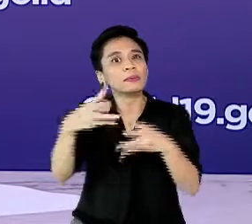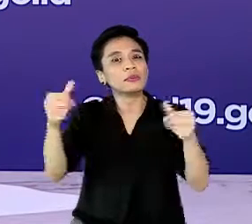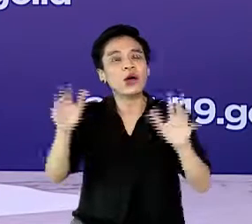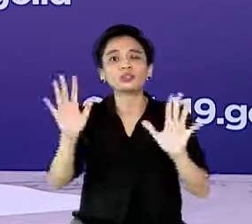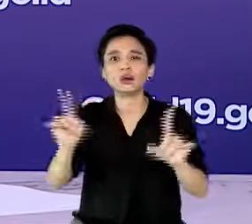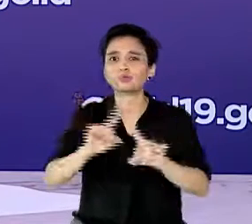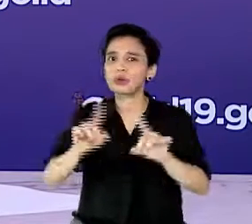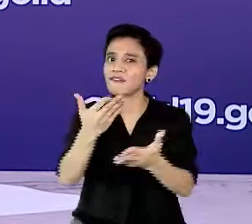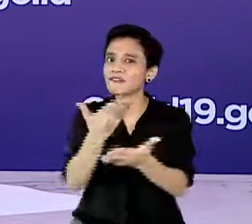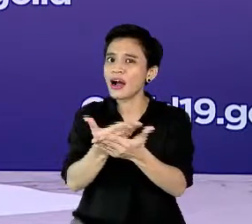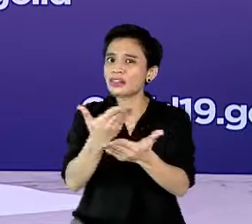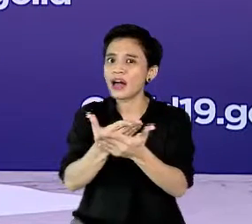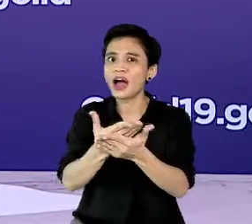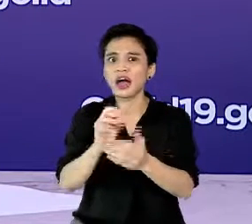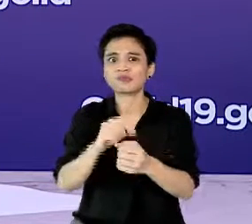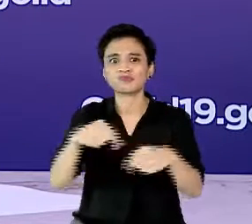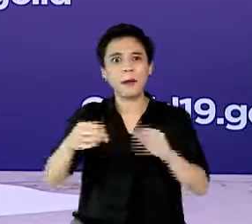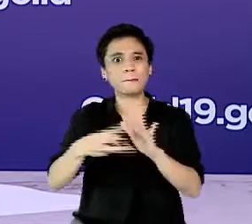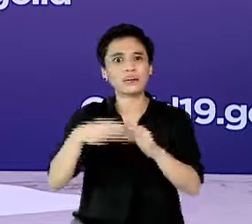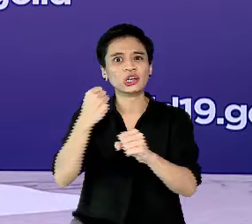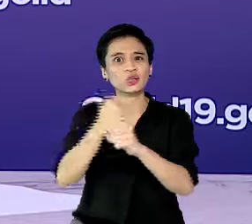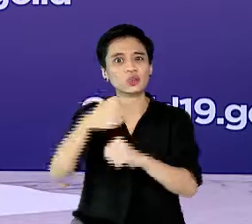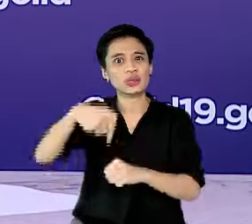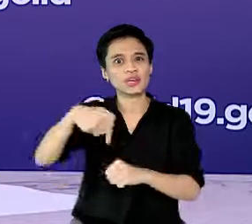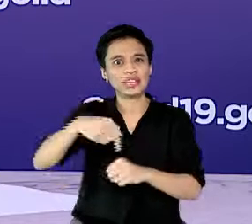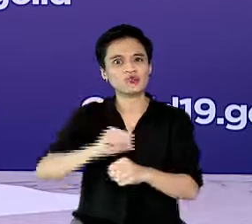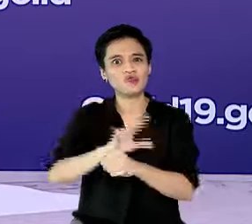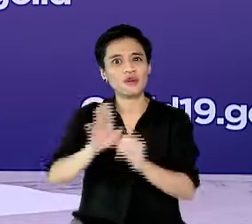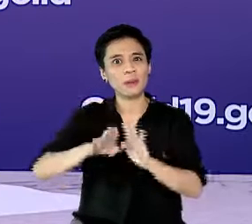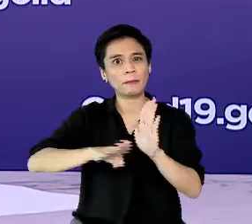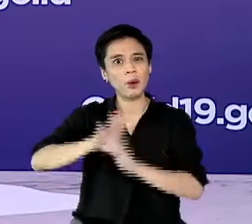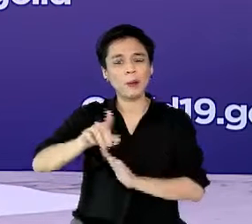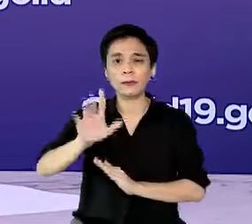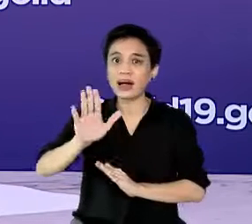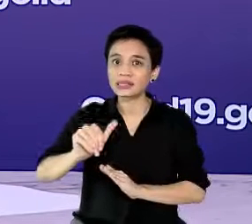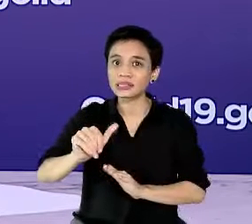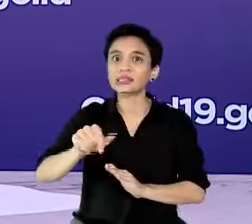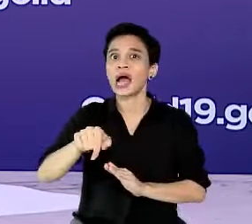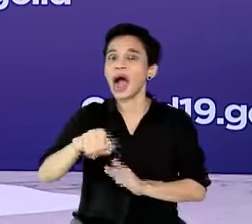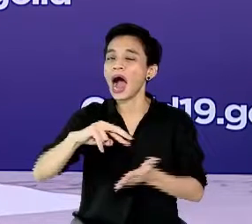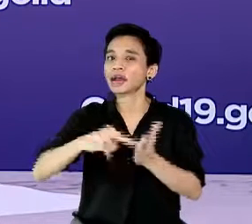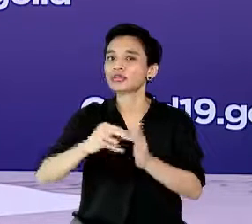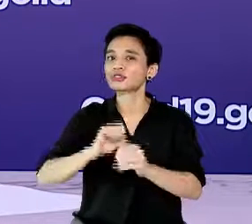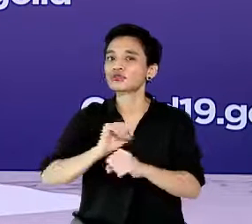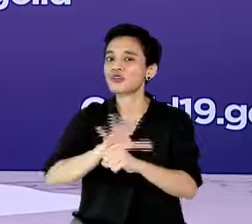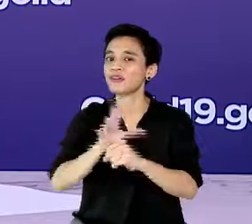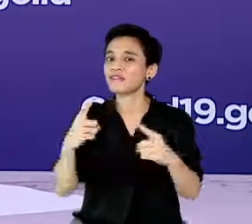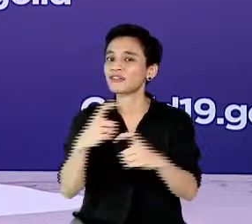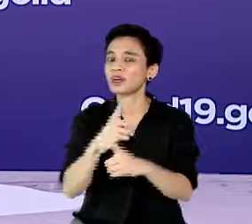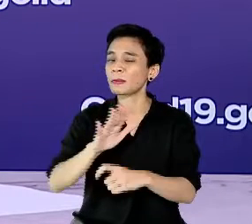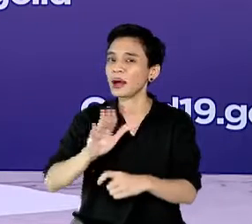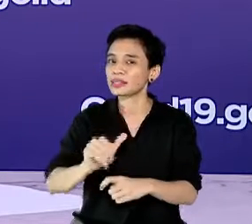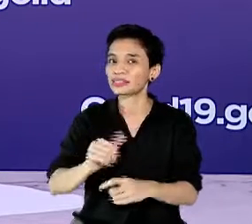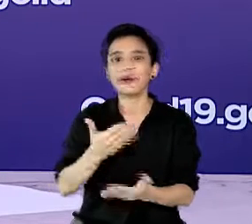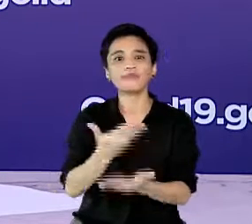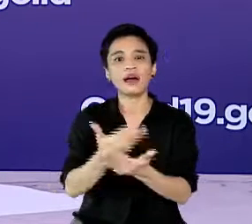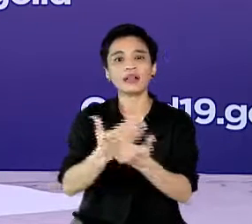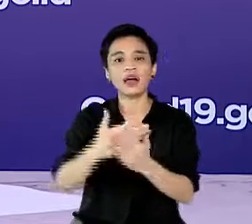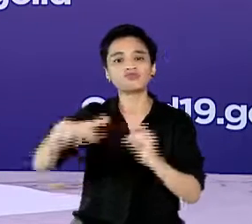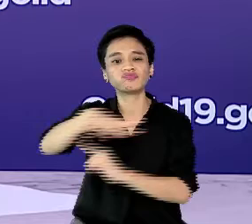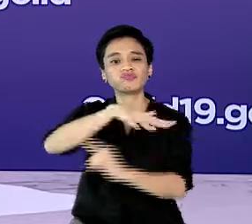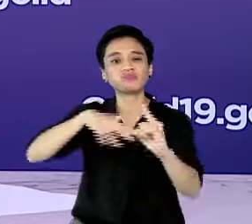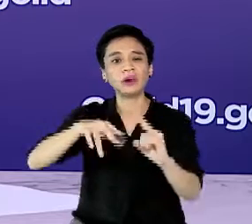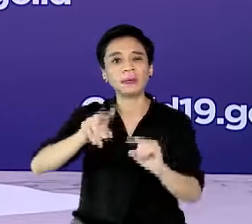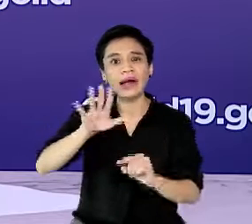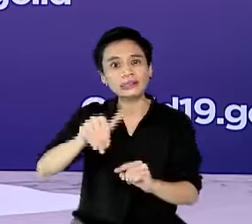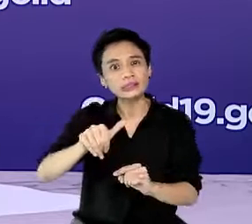kenyataannya kenaikan pada minggu ini menunjukkan bahwa covert masih ada dan pandemi ini masih nyata di hadapan kita